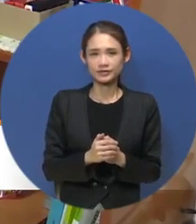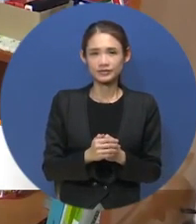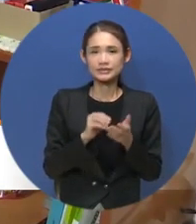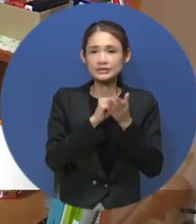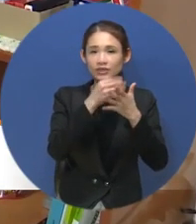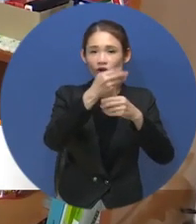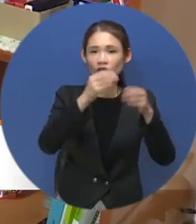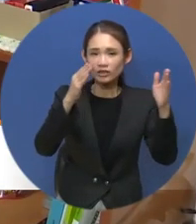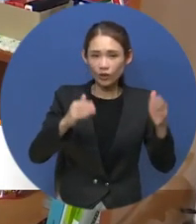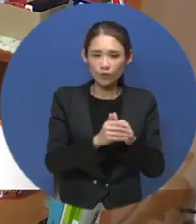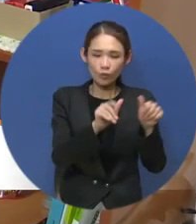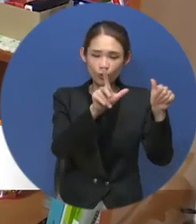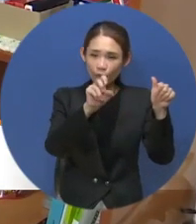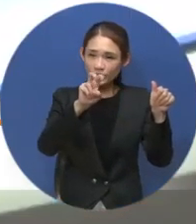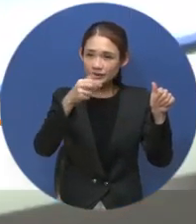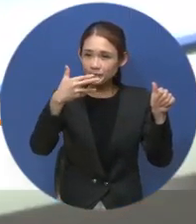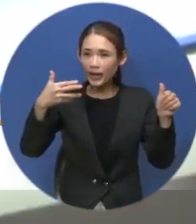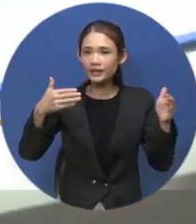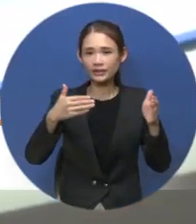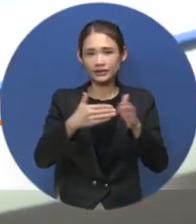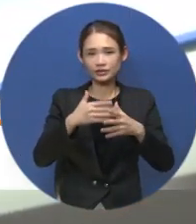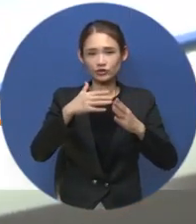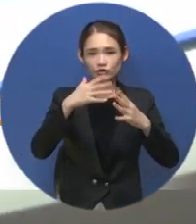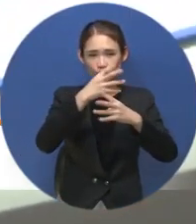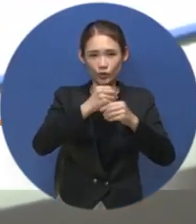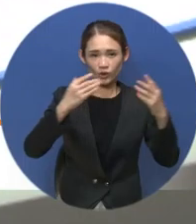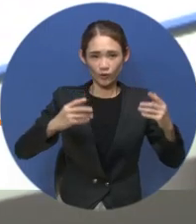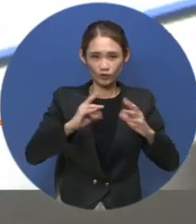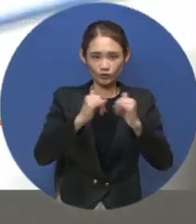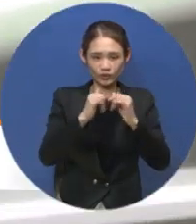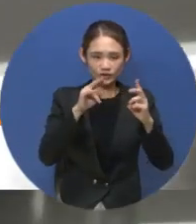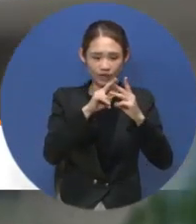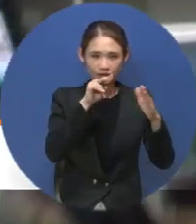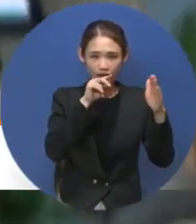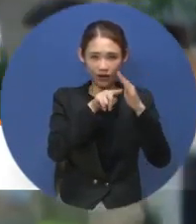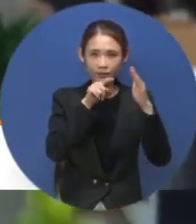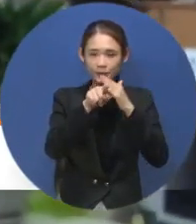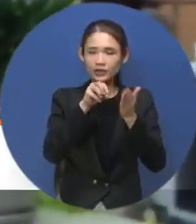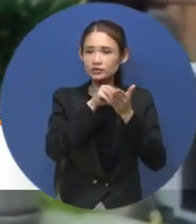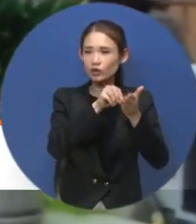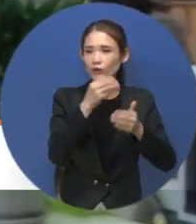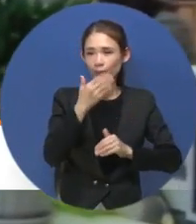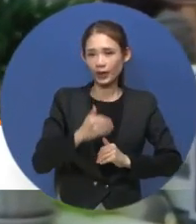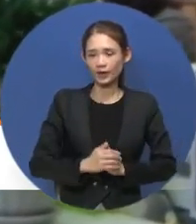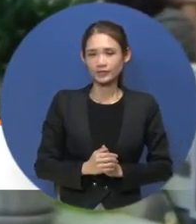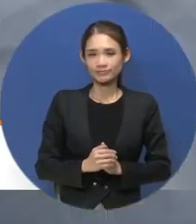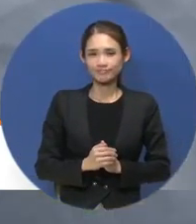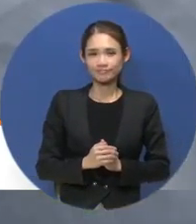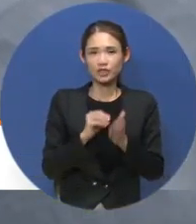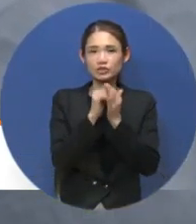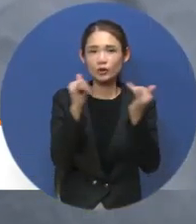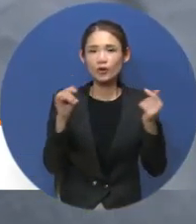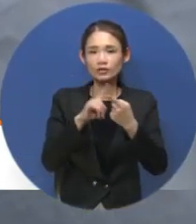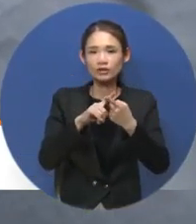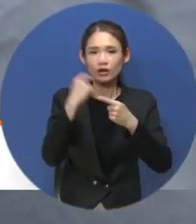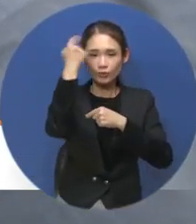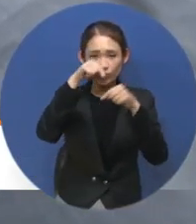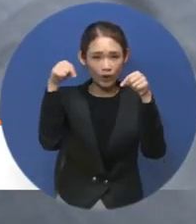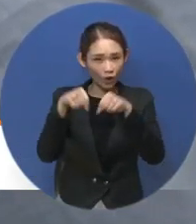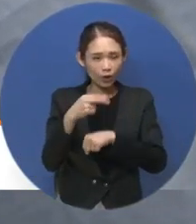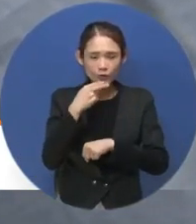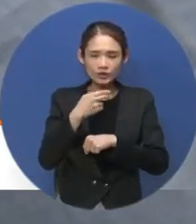이하 가구인 경우입니다. 다만 신청자 본인이 생계의료급여 수급자이거나 신용유의자인 경우는